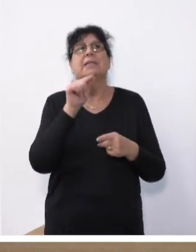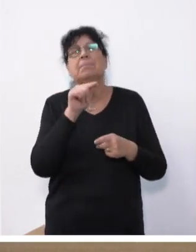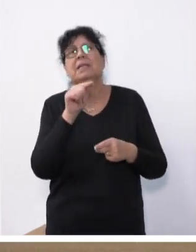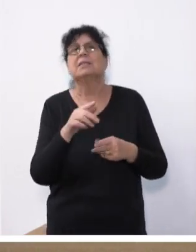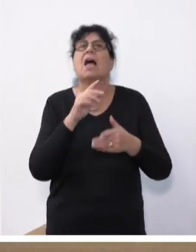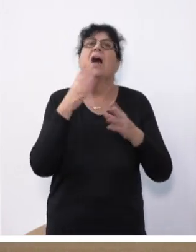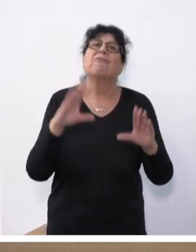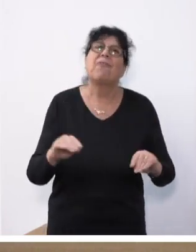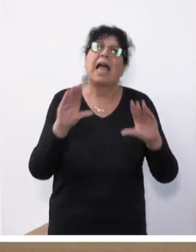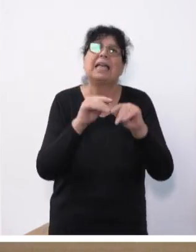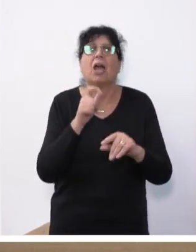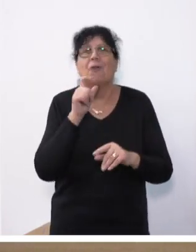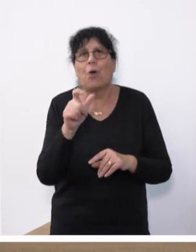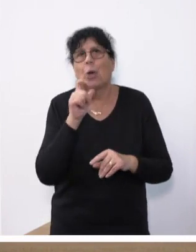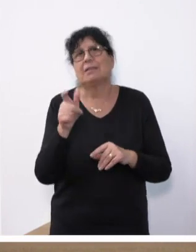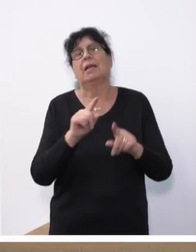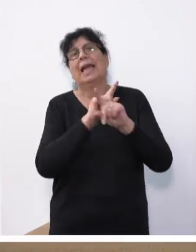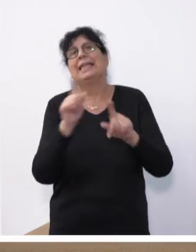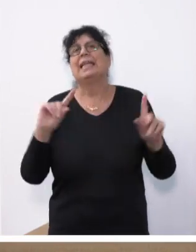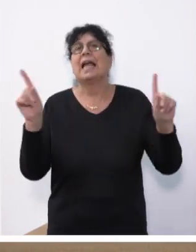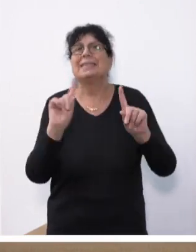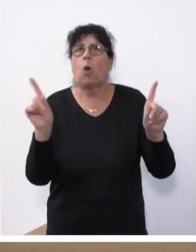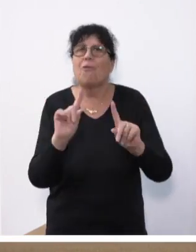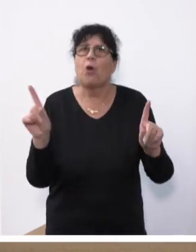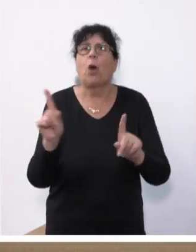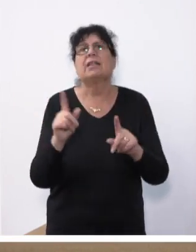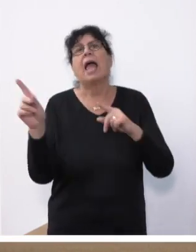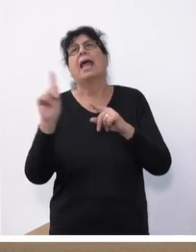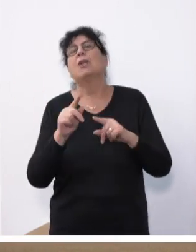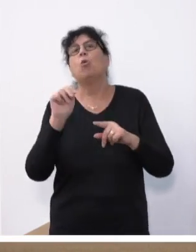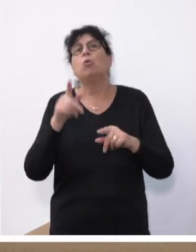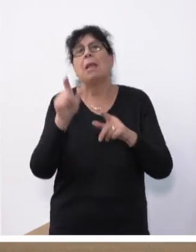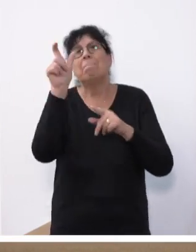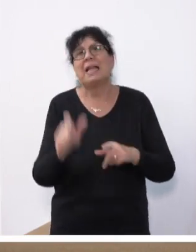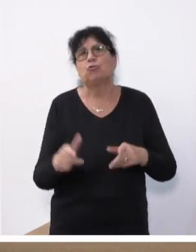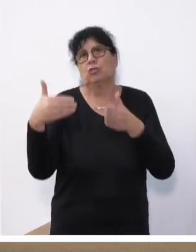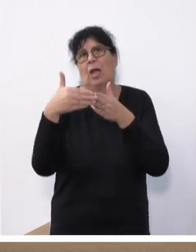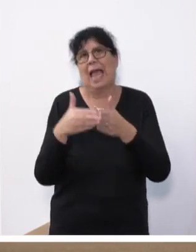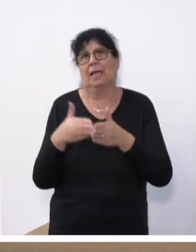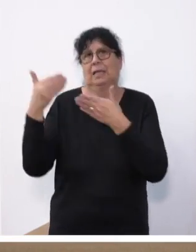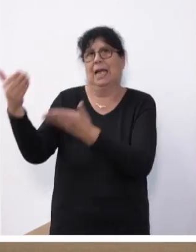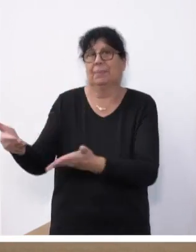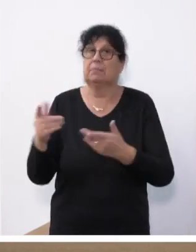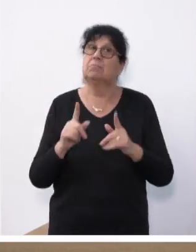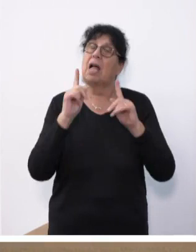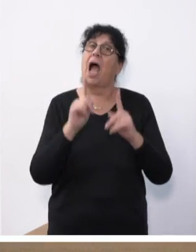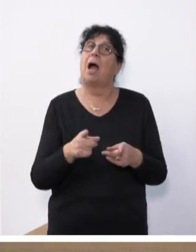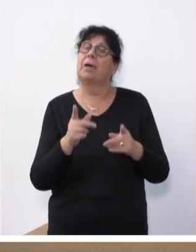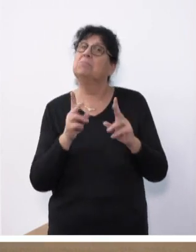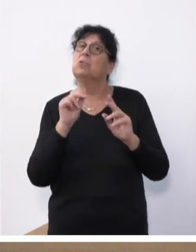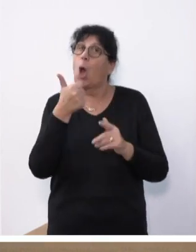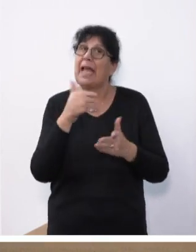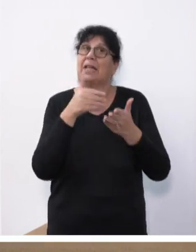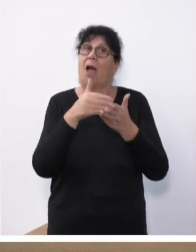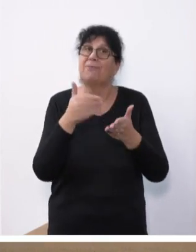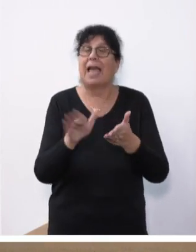Worte abnötigt, um nicht sofort in die Unmenschenecke gestellt zu werden. Aber im Grunde ist es leider nur eine weitere Zementladung